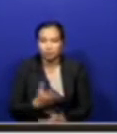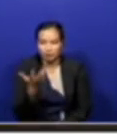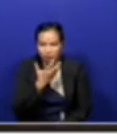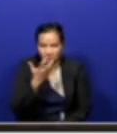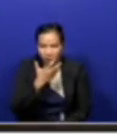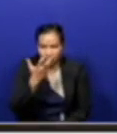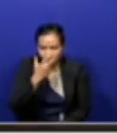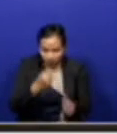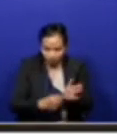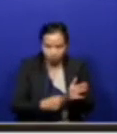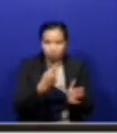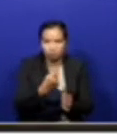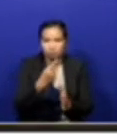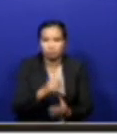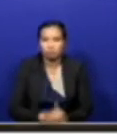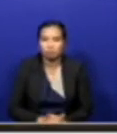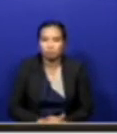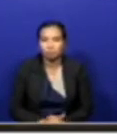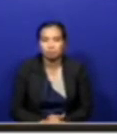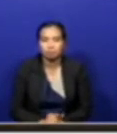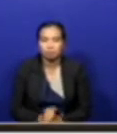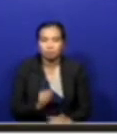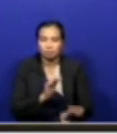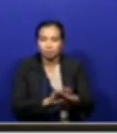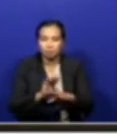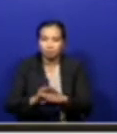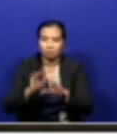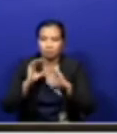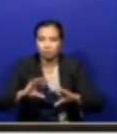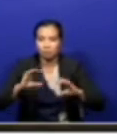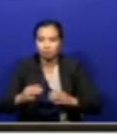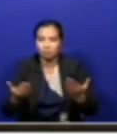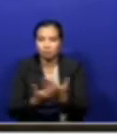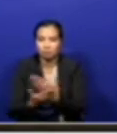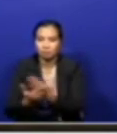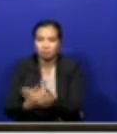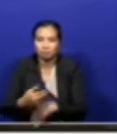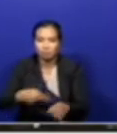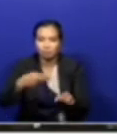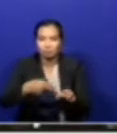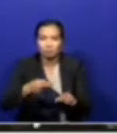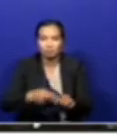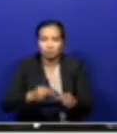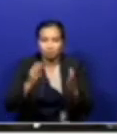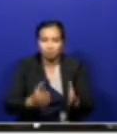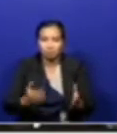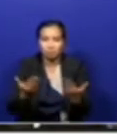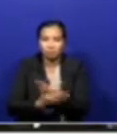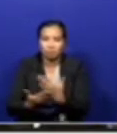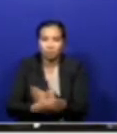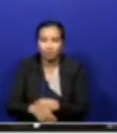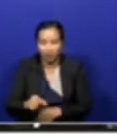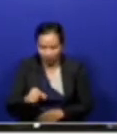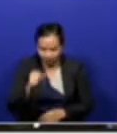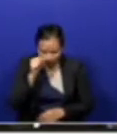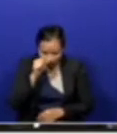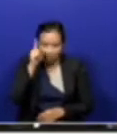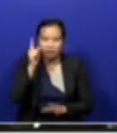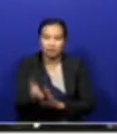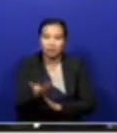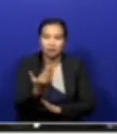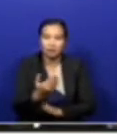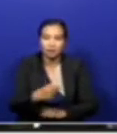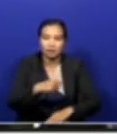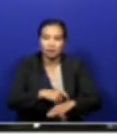ายครั้งแรกนะฮะคือไปบอกให้ภาครัฐเปลี่ยนน้ำมันเครื่องคนก็จะเปลี่ยนน้ำมันเครื่องก็ไม่ได้อยู่ดีๆตื่นขึ้นมาแล้วอยากเปลี่ยนครับรถมันครบกำ